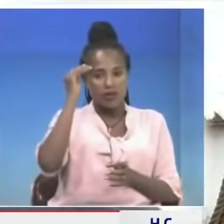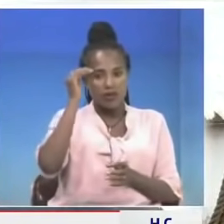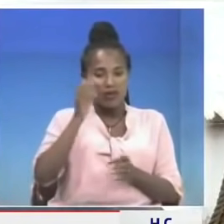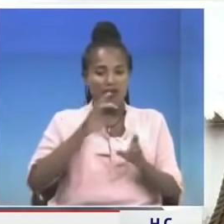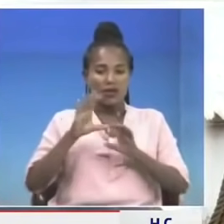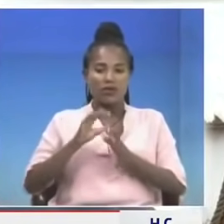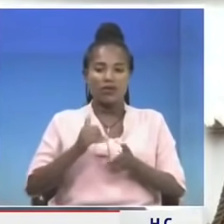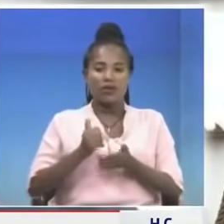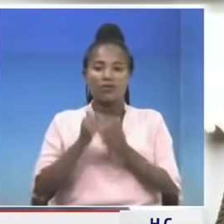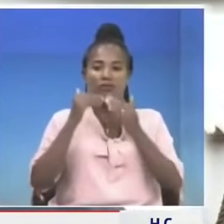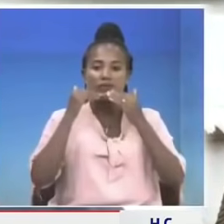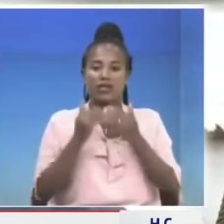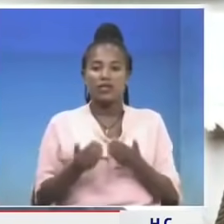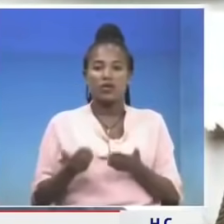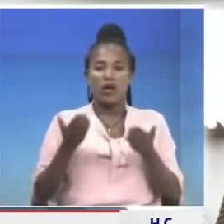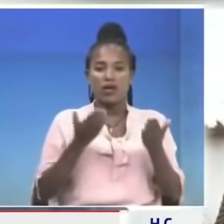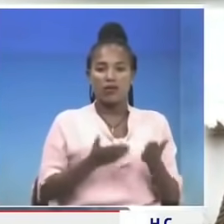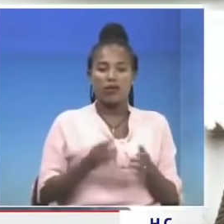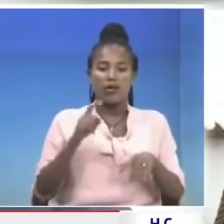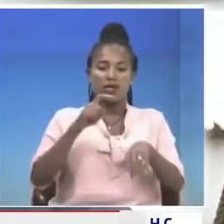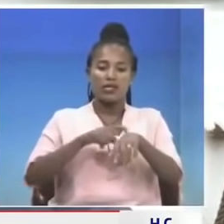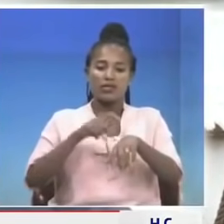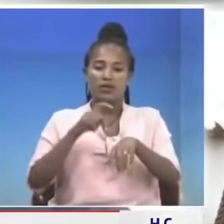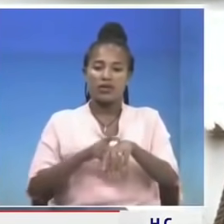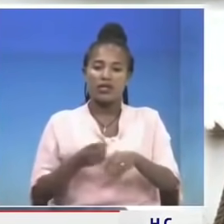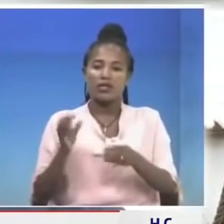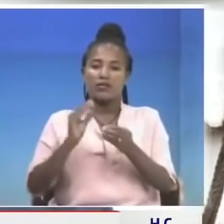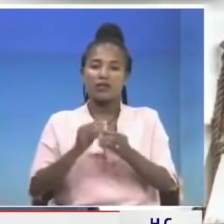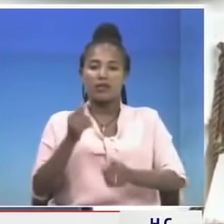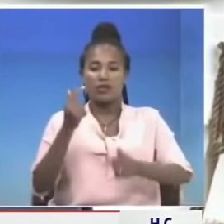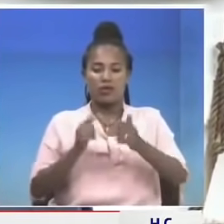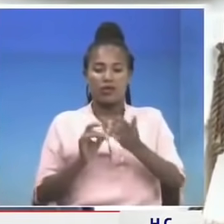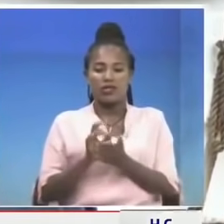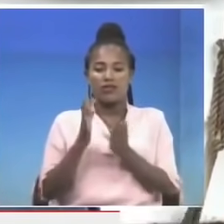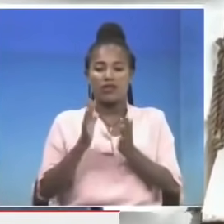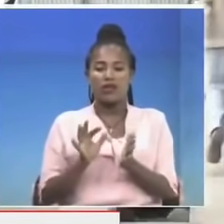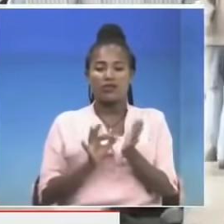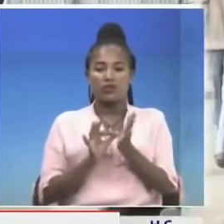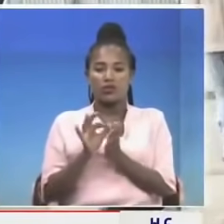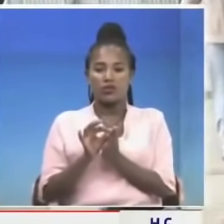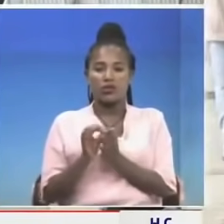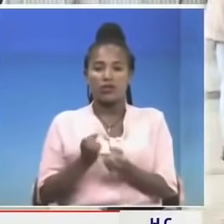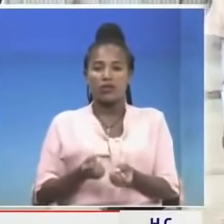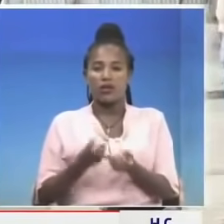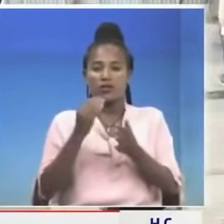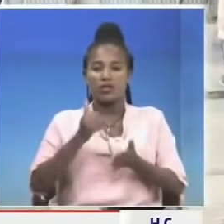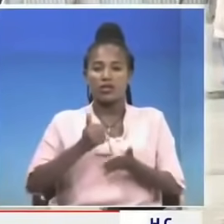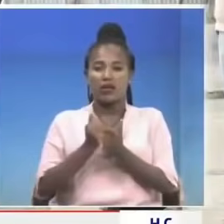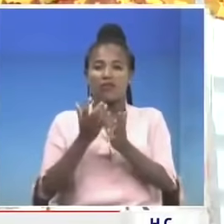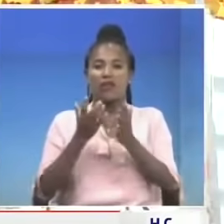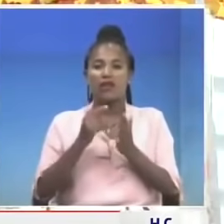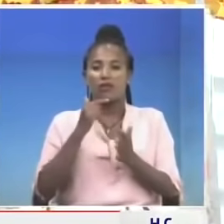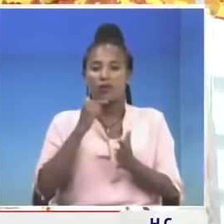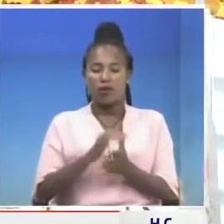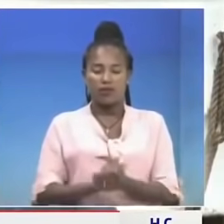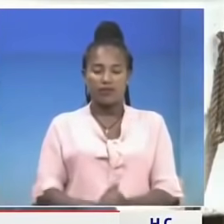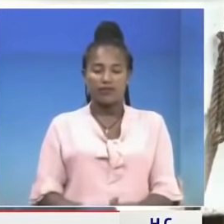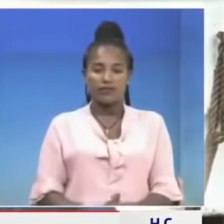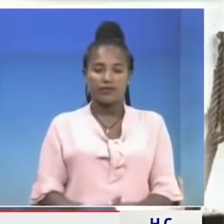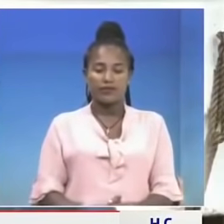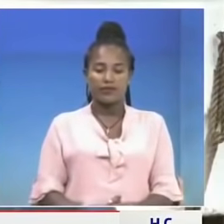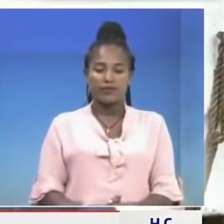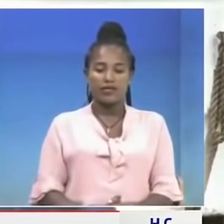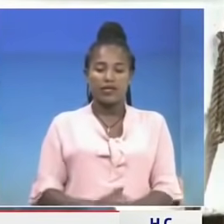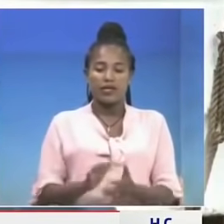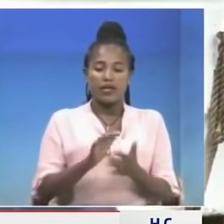ለተደረገው ድጋፍ ምስጋናቸውን አቅርበው ከጊዜ ወደ ጊዜ እየጨመረ የመጣው የተፈናቃዮች ቁጥር የበርካቶችን ድጋፍ ይሻልም ብለዋል። በጥላት